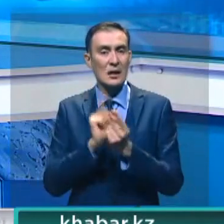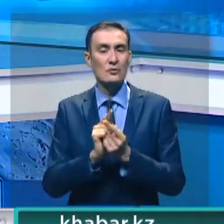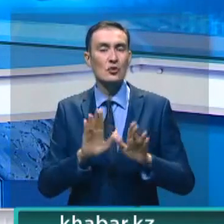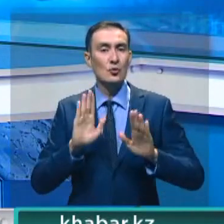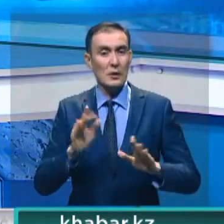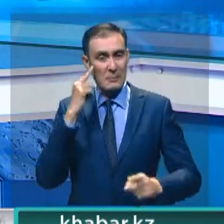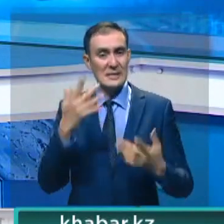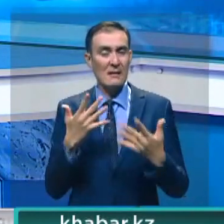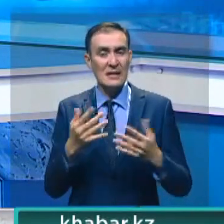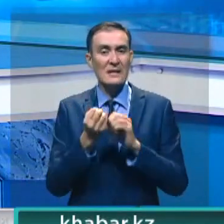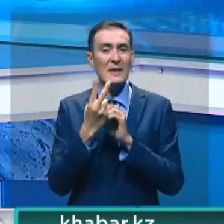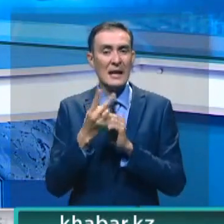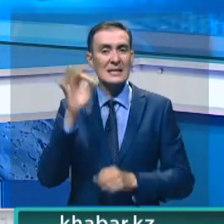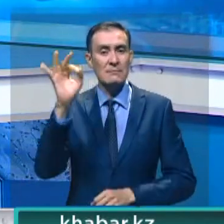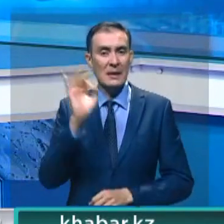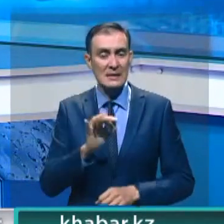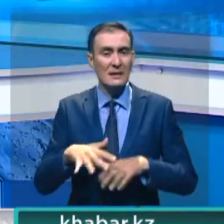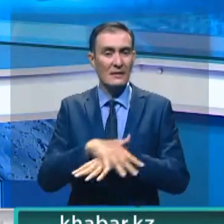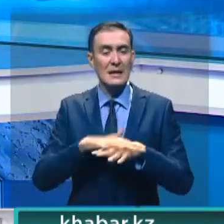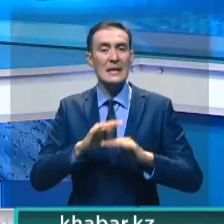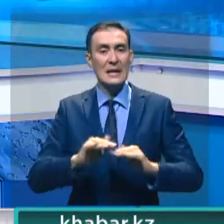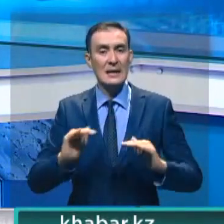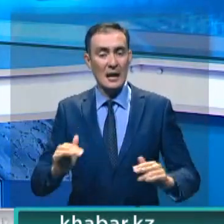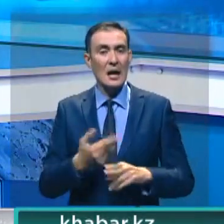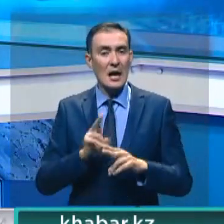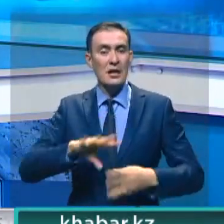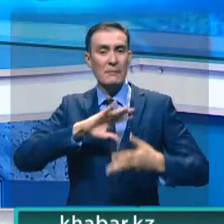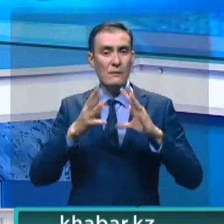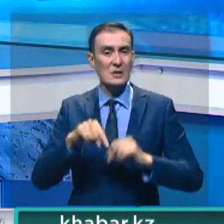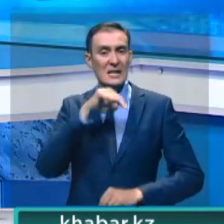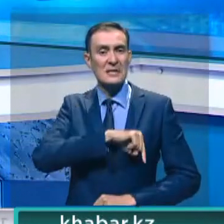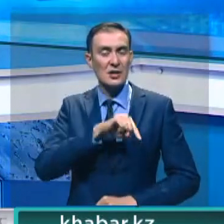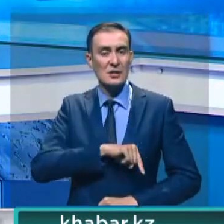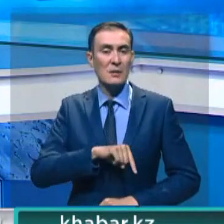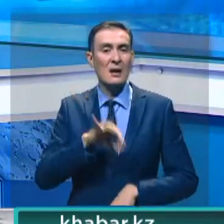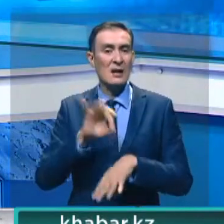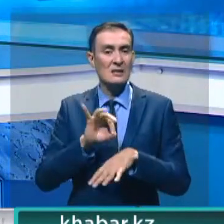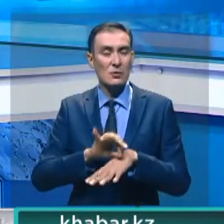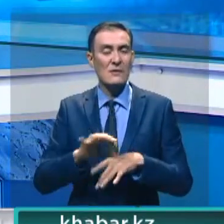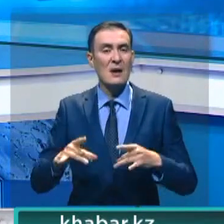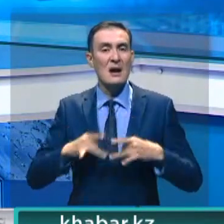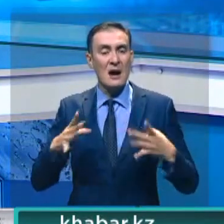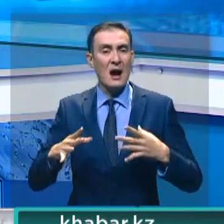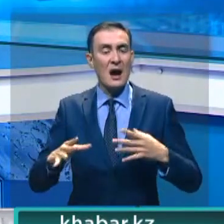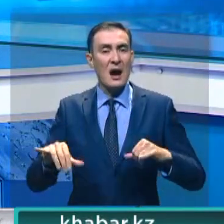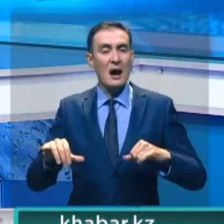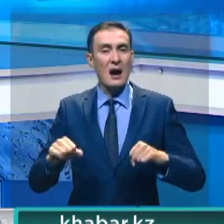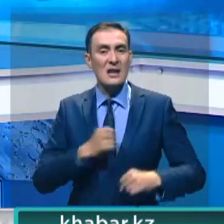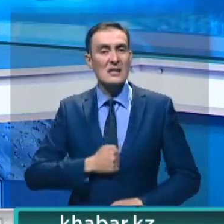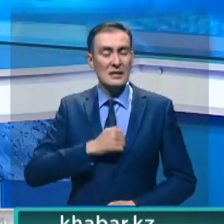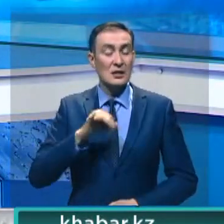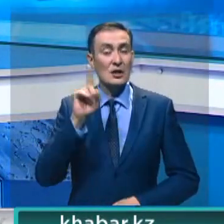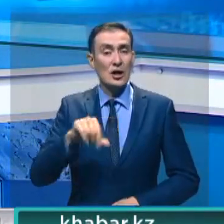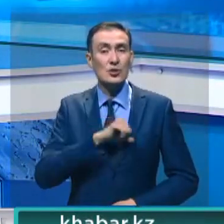сталкиваются только, вдумайтесь, 12% наших детей. Это приводит к психологическим расстройствам, агрессии и даже к